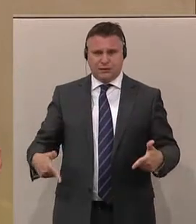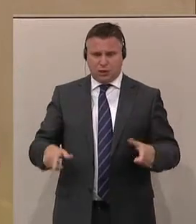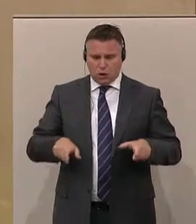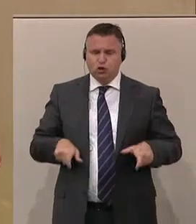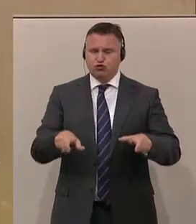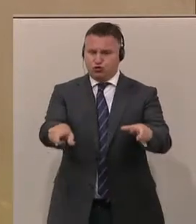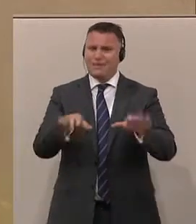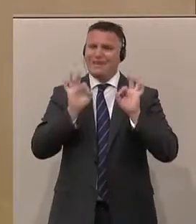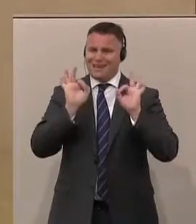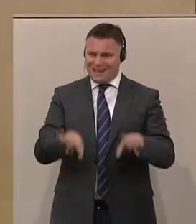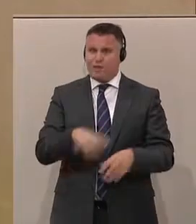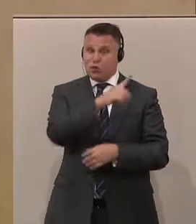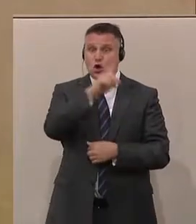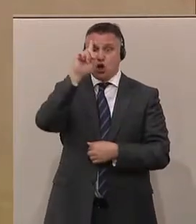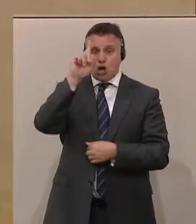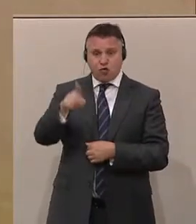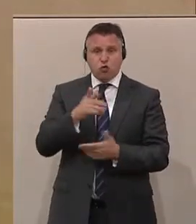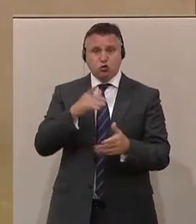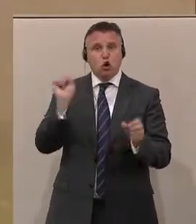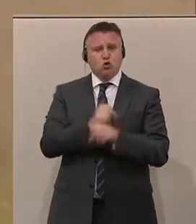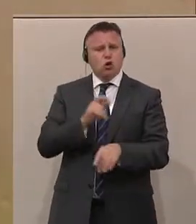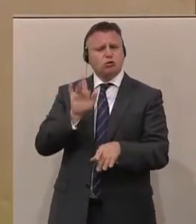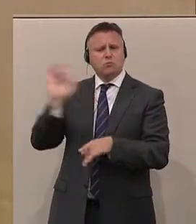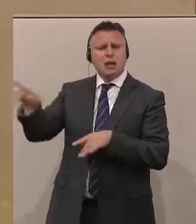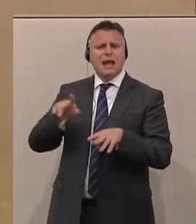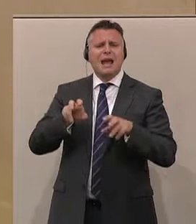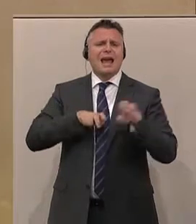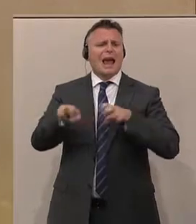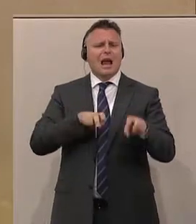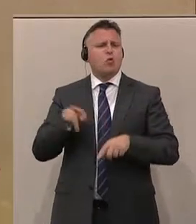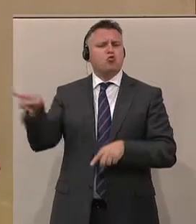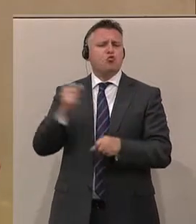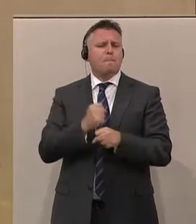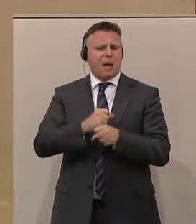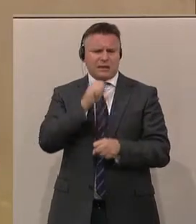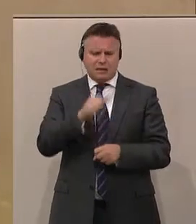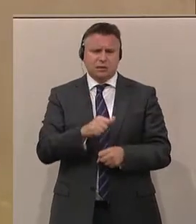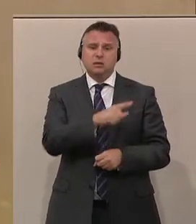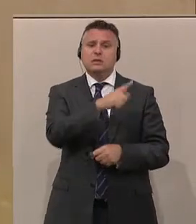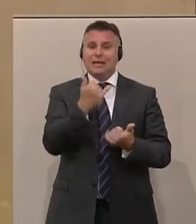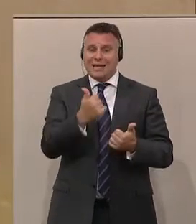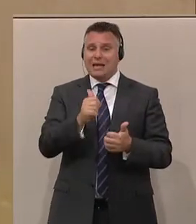wusste er. Und trotzdem hat er die Regierung angeklagt, dass sie zu wenig tut. Und